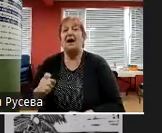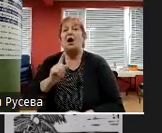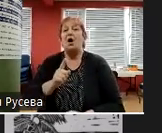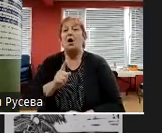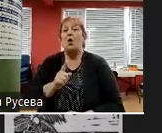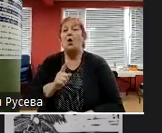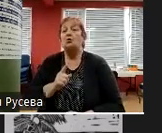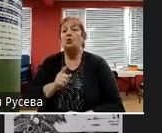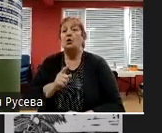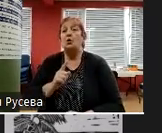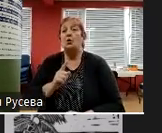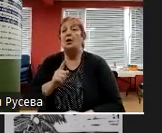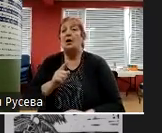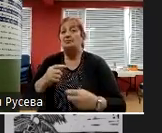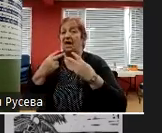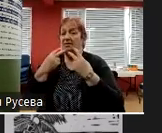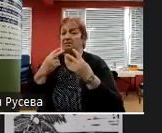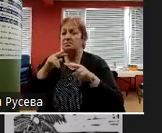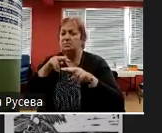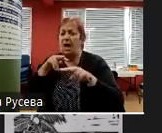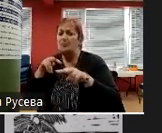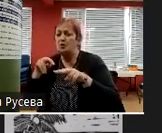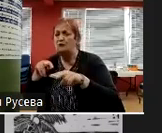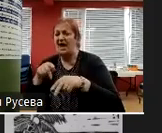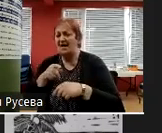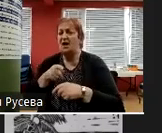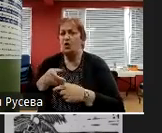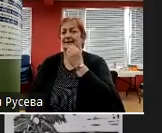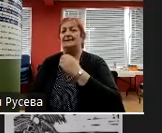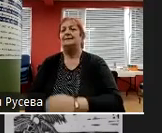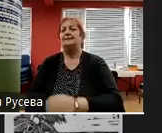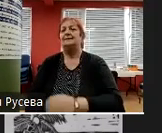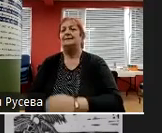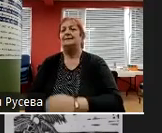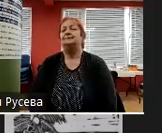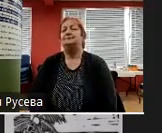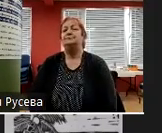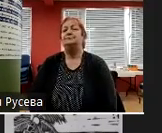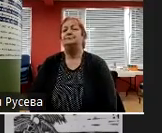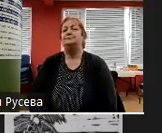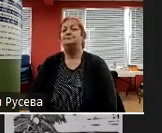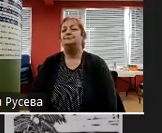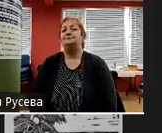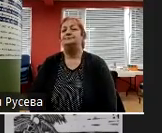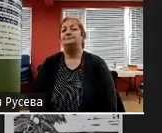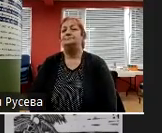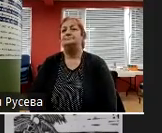да се занимава с техническите въпроси. All right, so then let's move on to